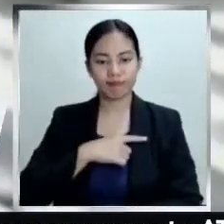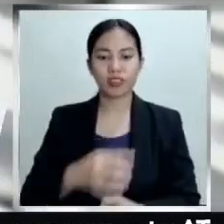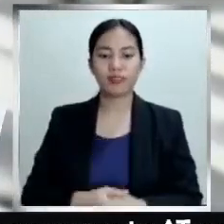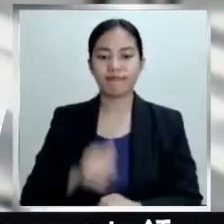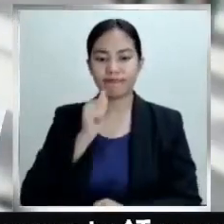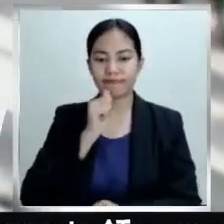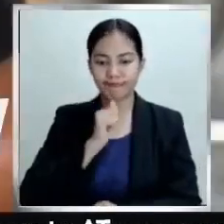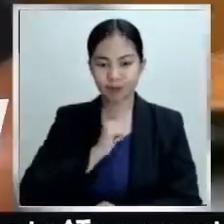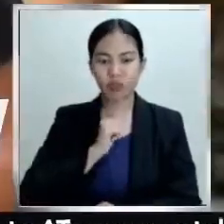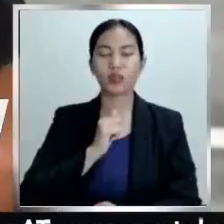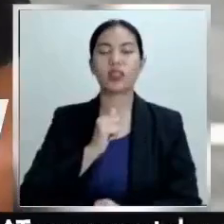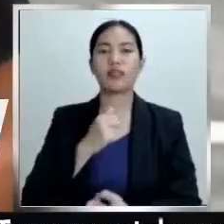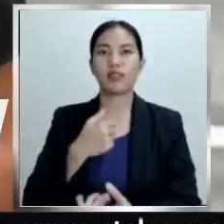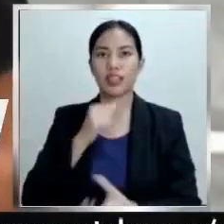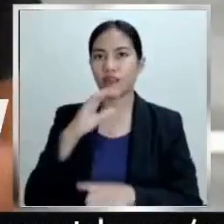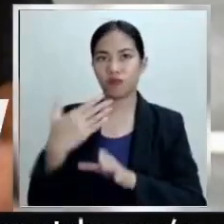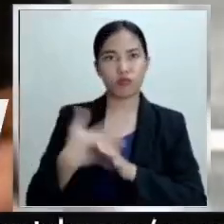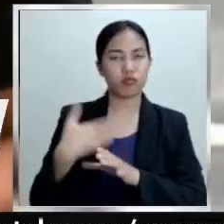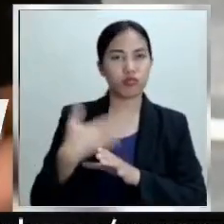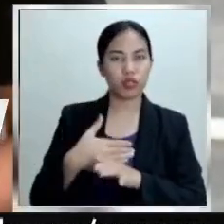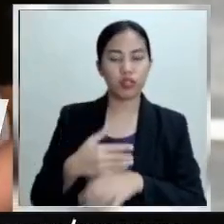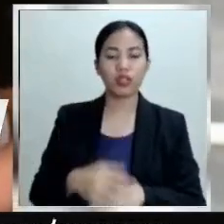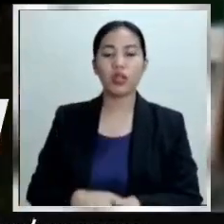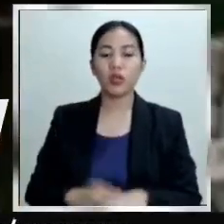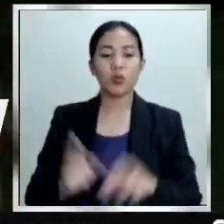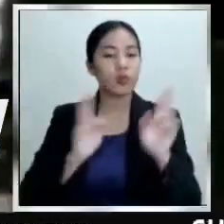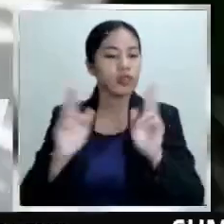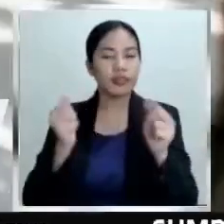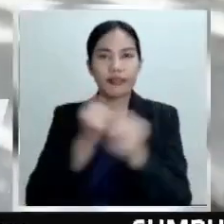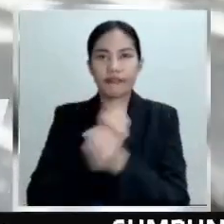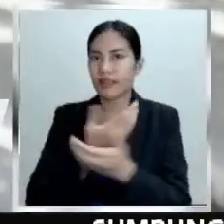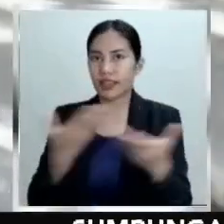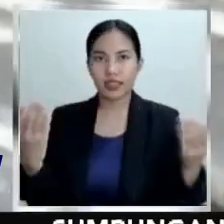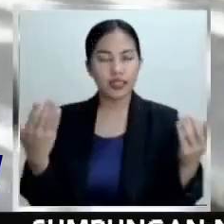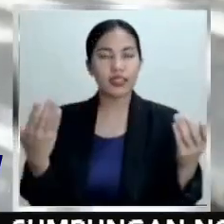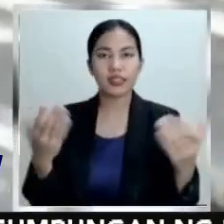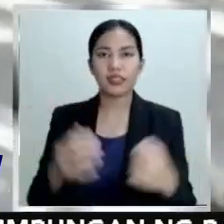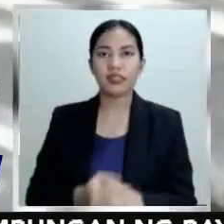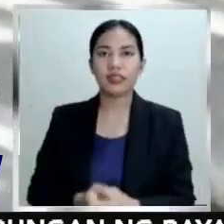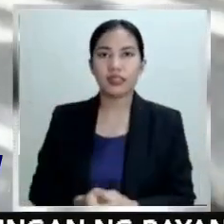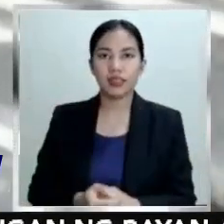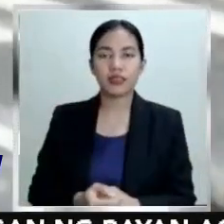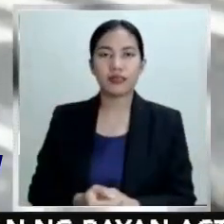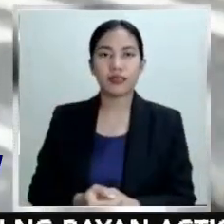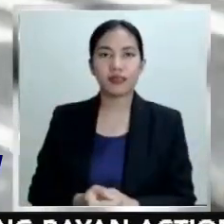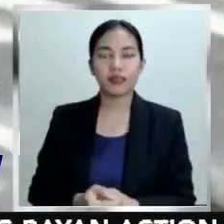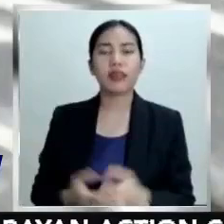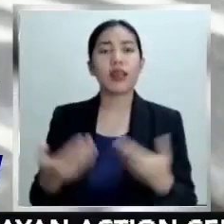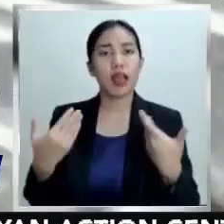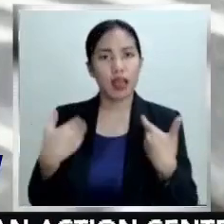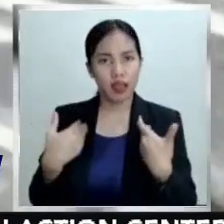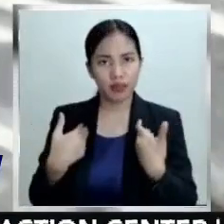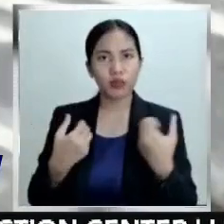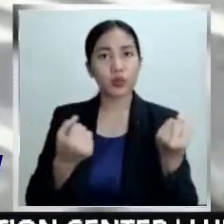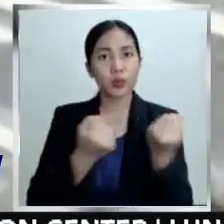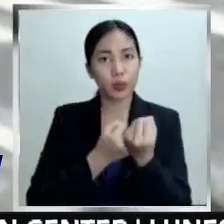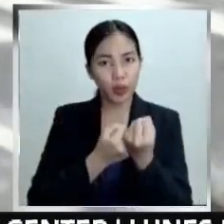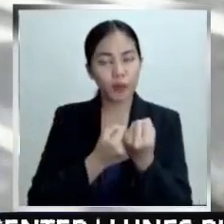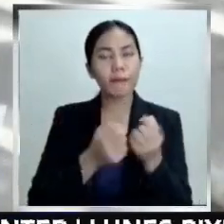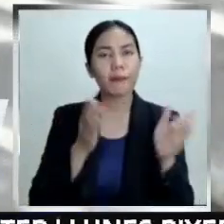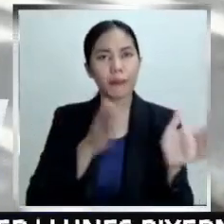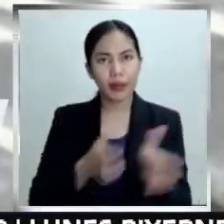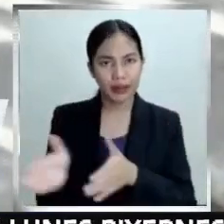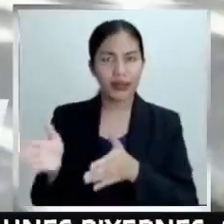All systems go tayo. Maaring meron tayong contingency measures lang na